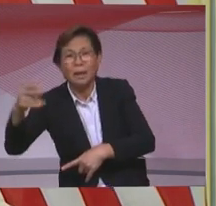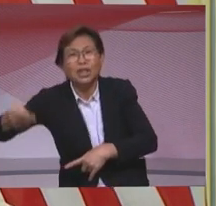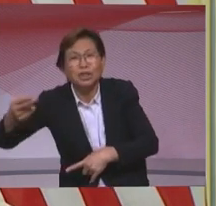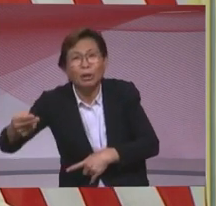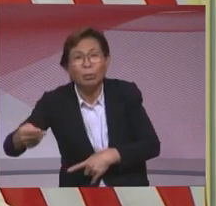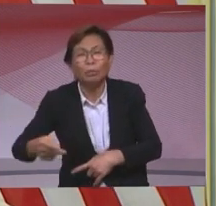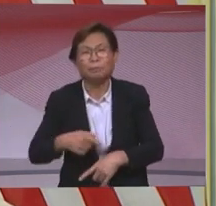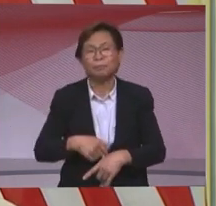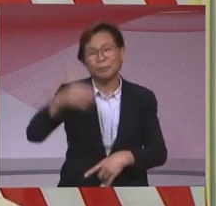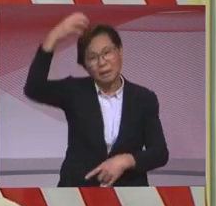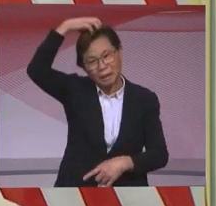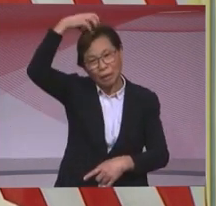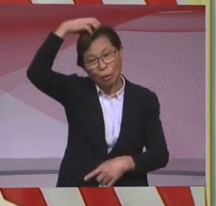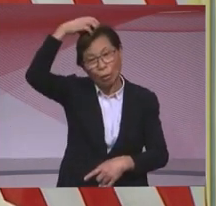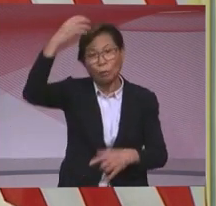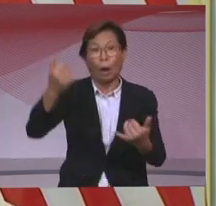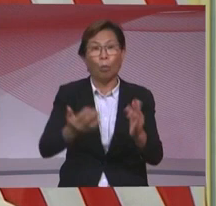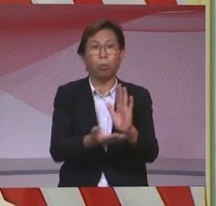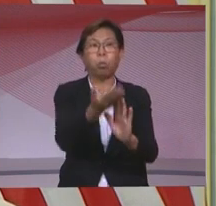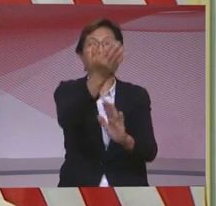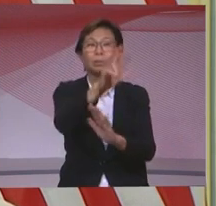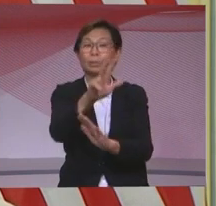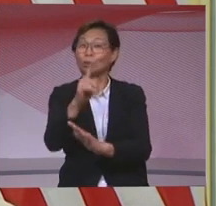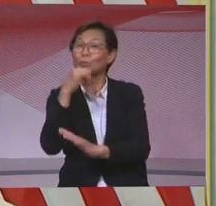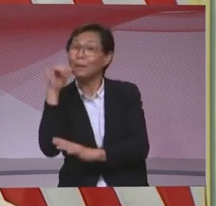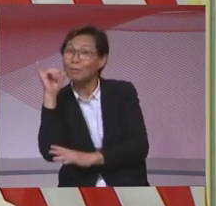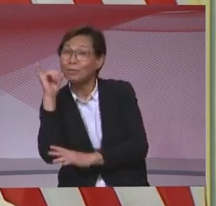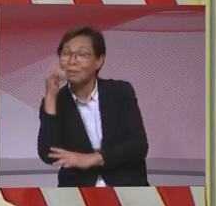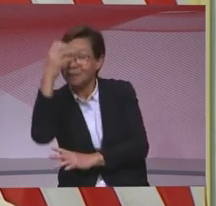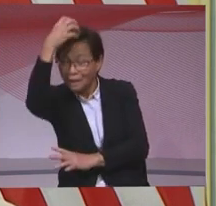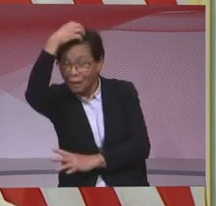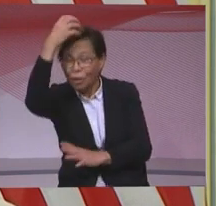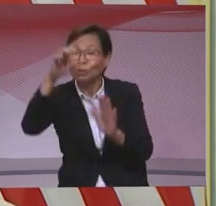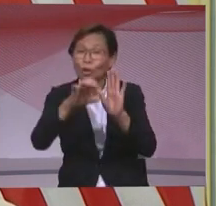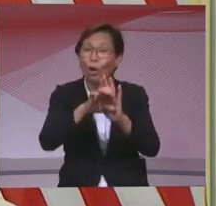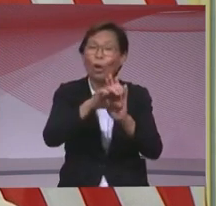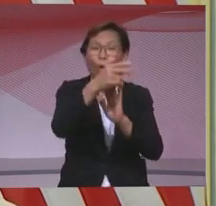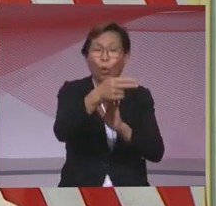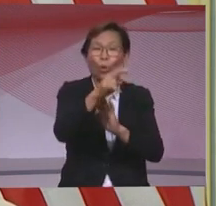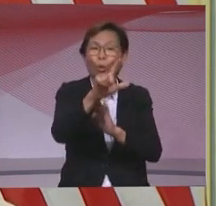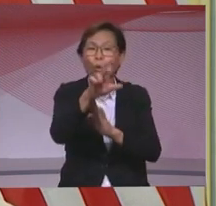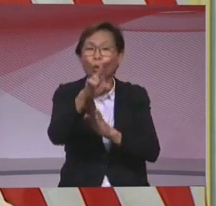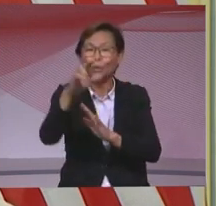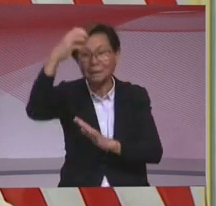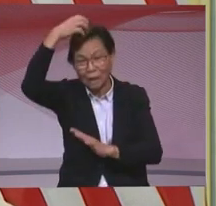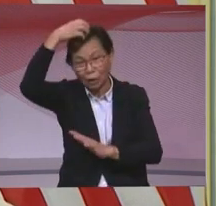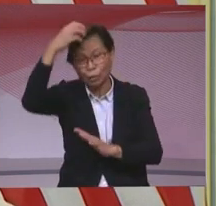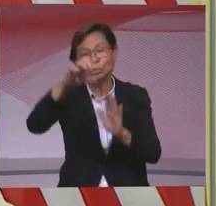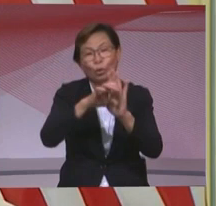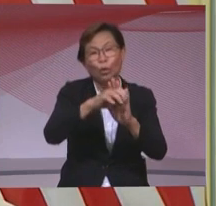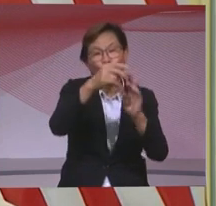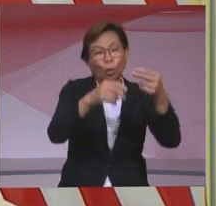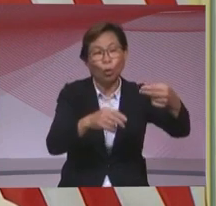Di Selangor dah semakin meningkat, 31 kes malam. Katakan di Hulu Selangor, kata contoh, Hulu